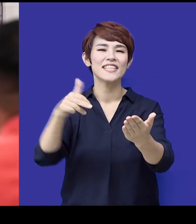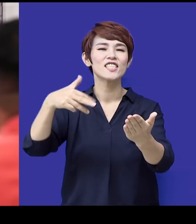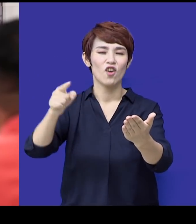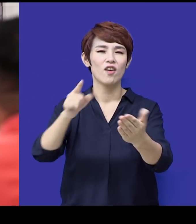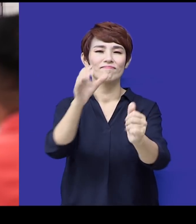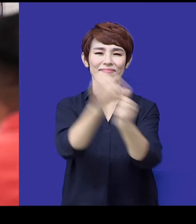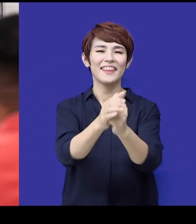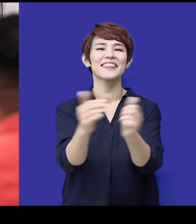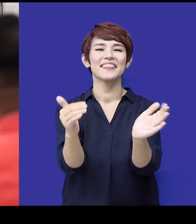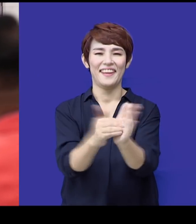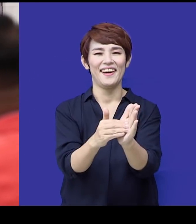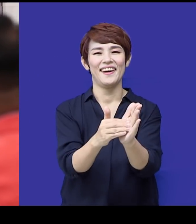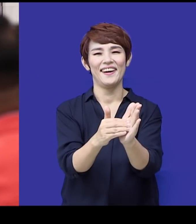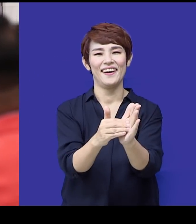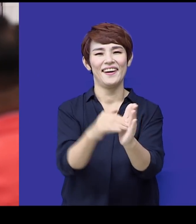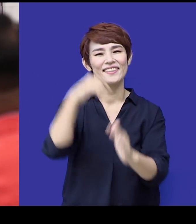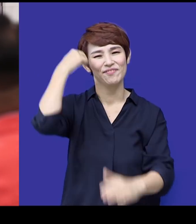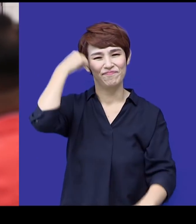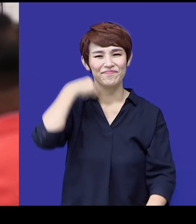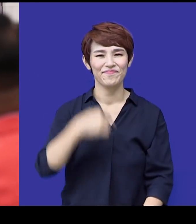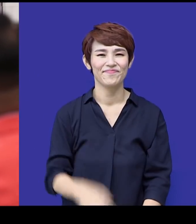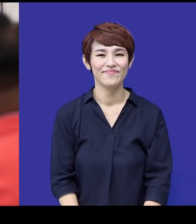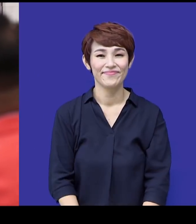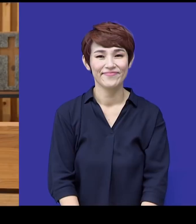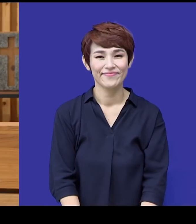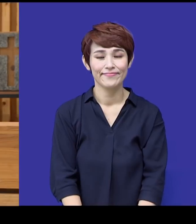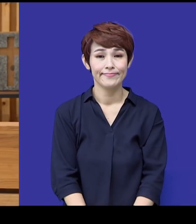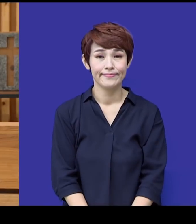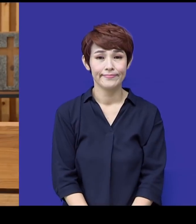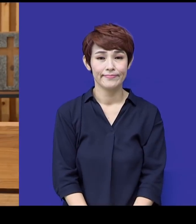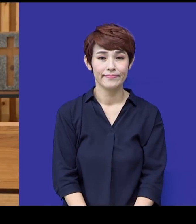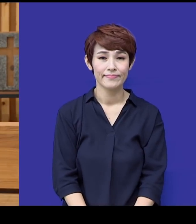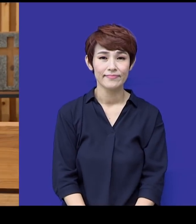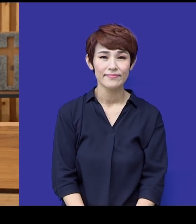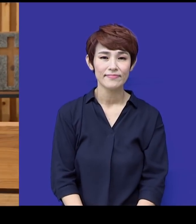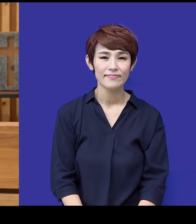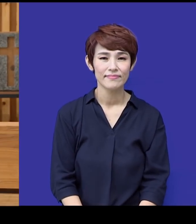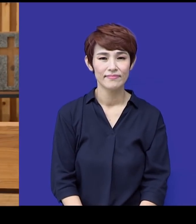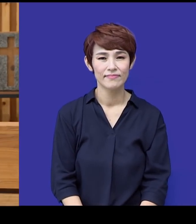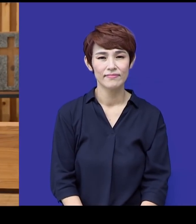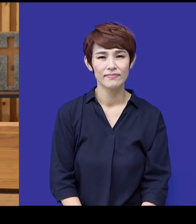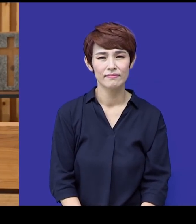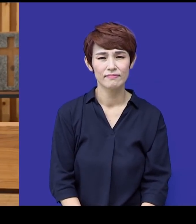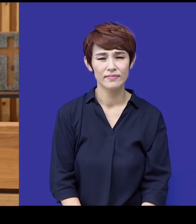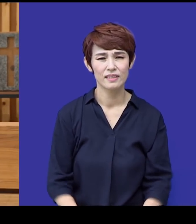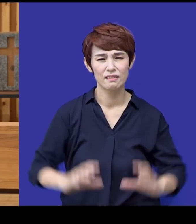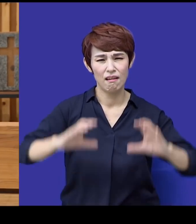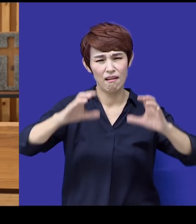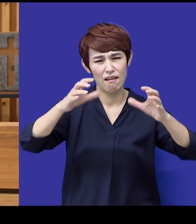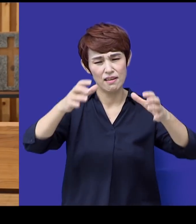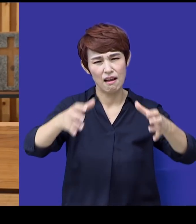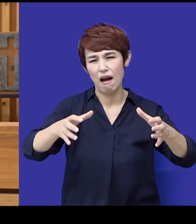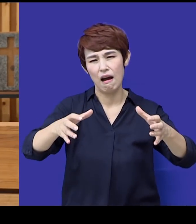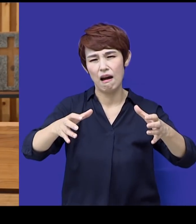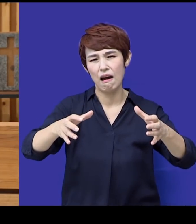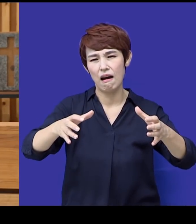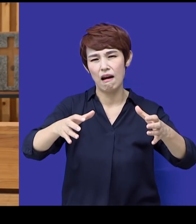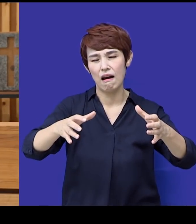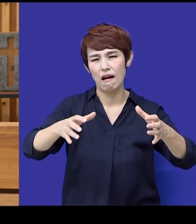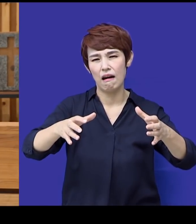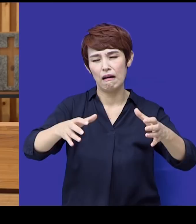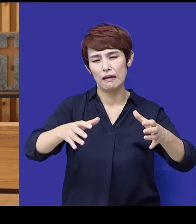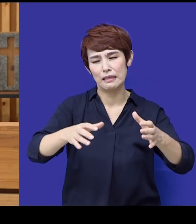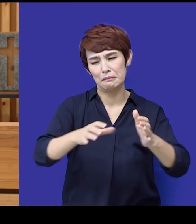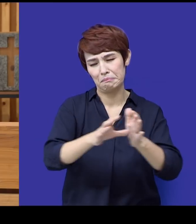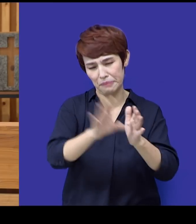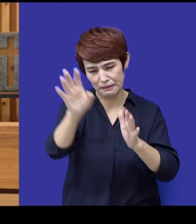만드셨다라고 저는 오늘 간증을 들으면서 느끼게 되었어요. 사실 우리가 이렇게 각박한 뉴스 속에서 세상은 정말 말세다, 어떻게 세상이 이렇게